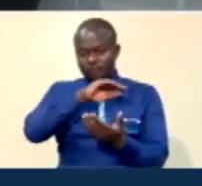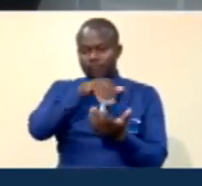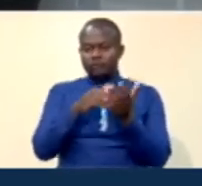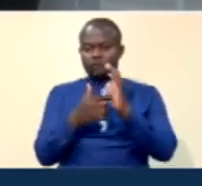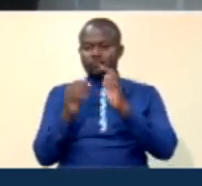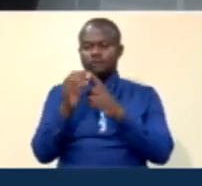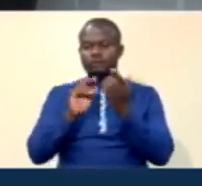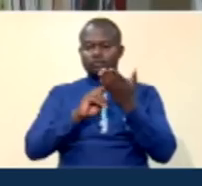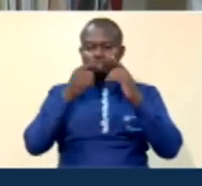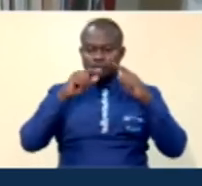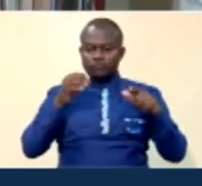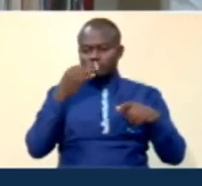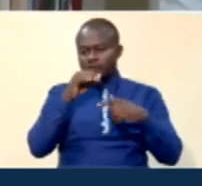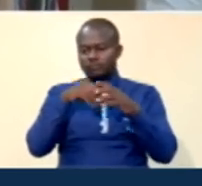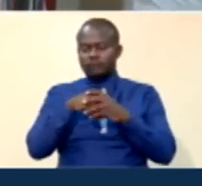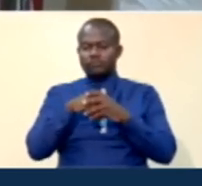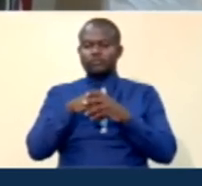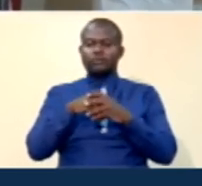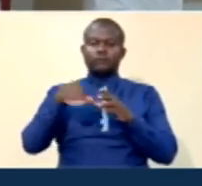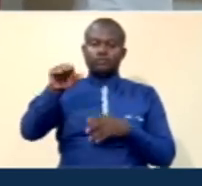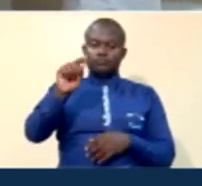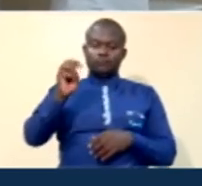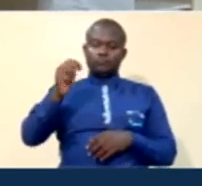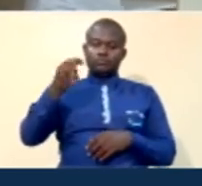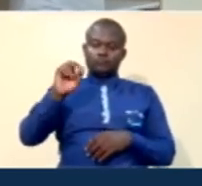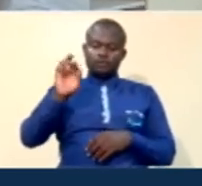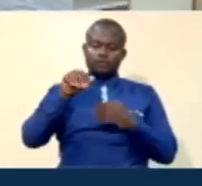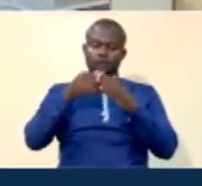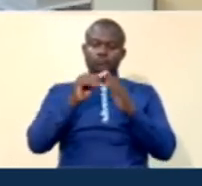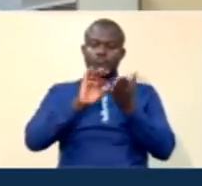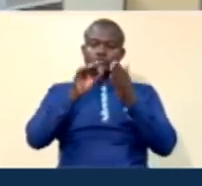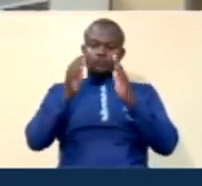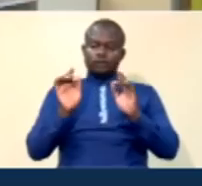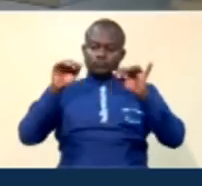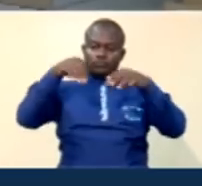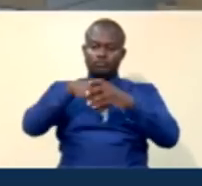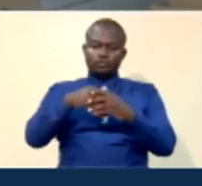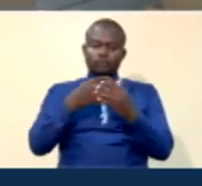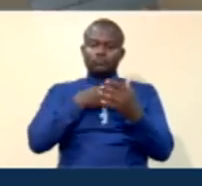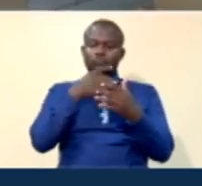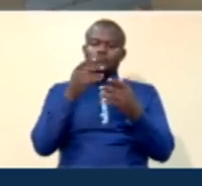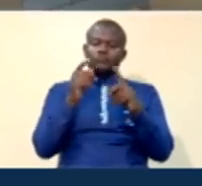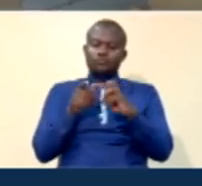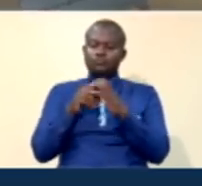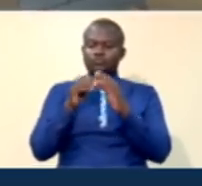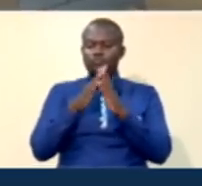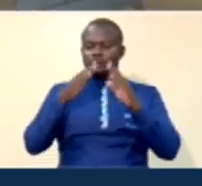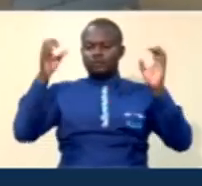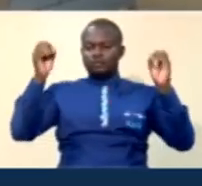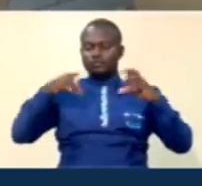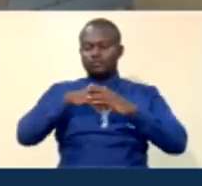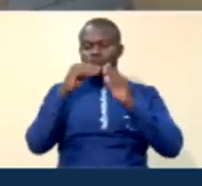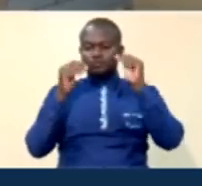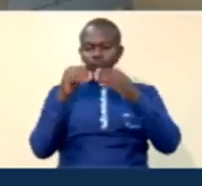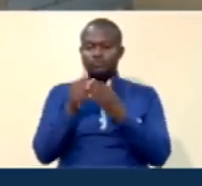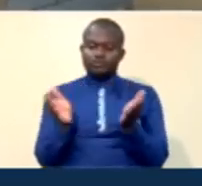ndangamuco cy'abakoresha igifaransa mu Rwanda giherereye ku Kimihurura mu mujyi wa Kigali. Abanditsi bazitabira iri huriro bazanasura abanyeshuri mu bigo bitandukanye mu mujyi wa Kigali mu rwego